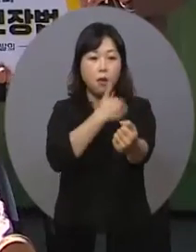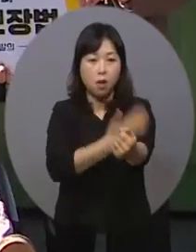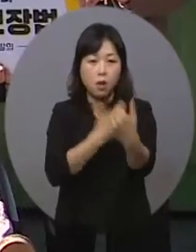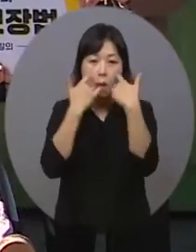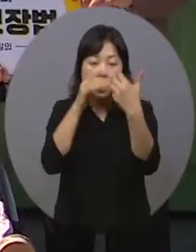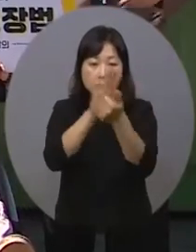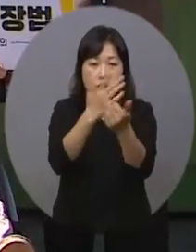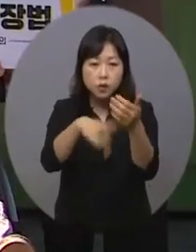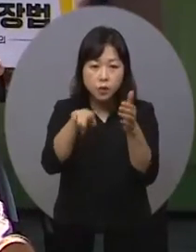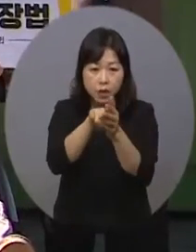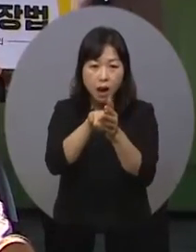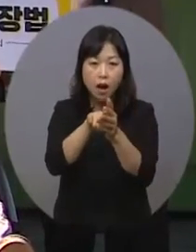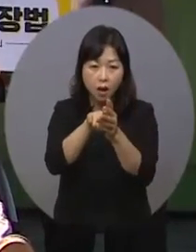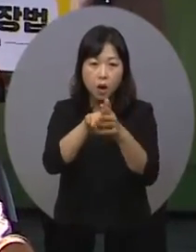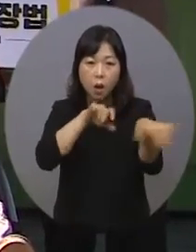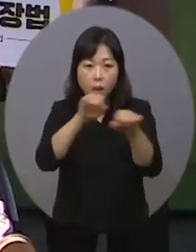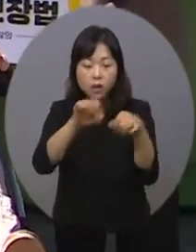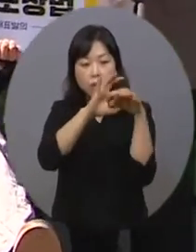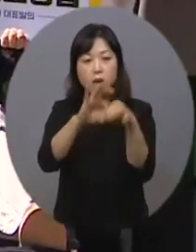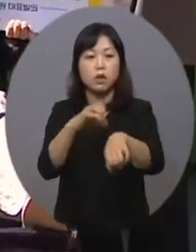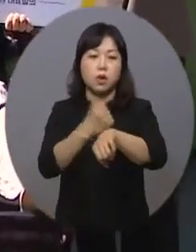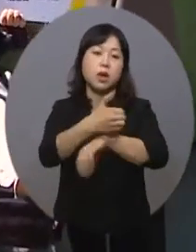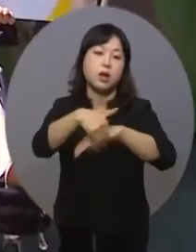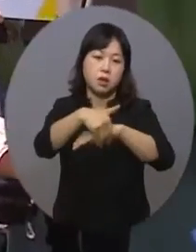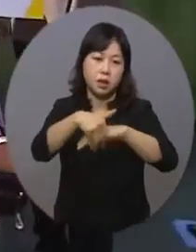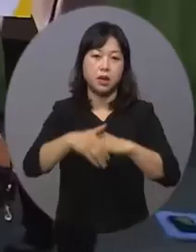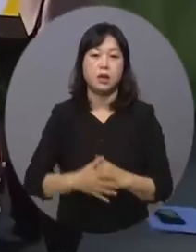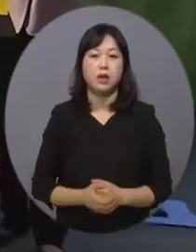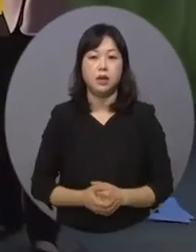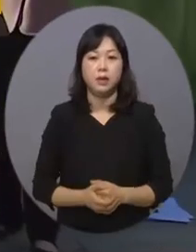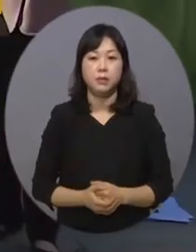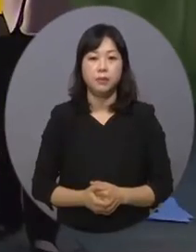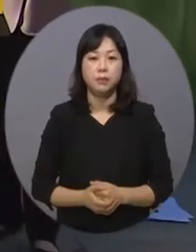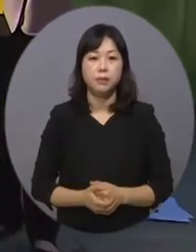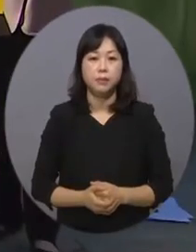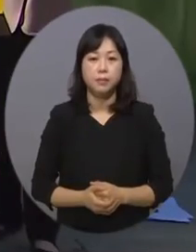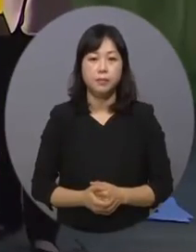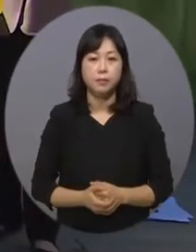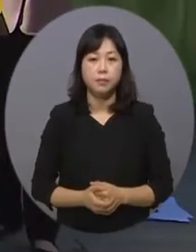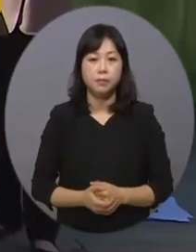권리보장을 향한 움직임을 지속할 예정입니다. 복지TV 뉴스 박성용입니다.